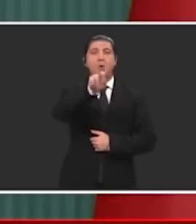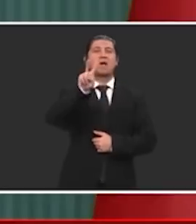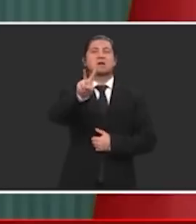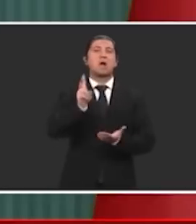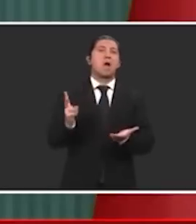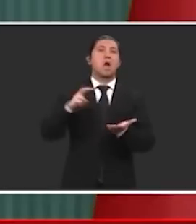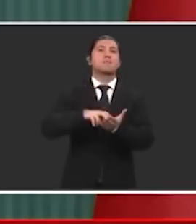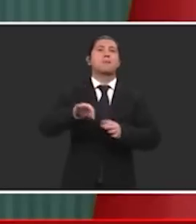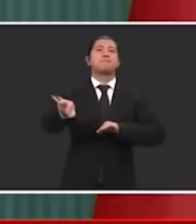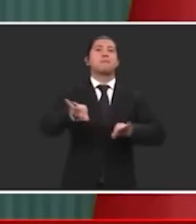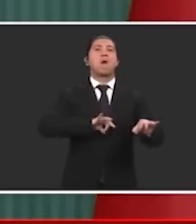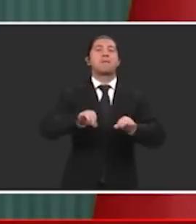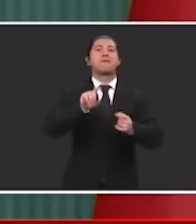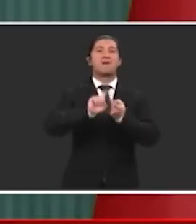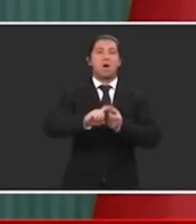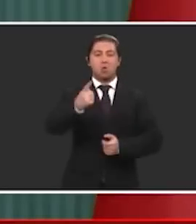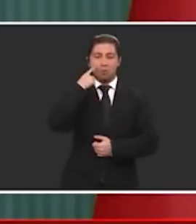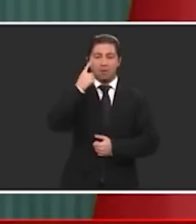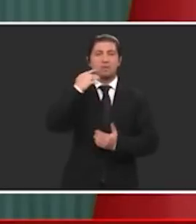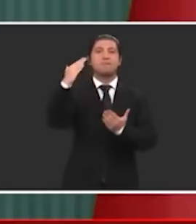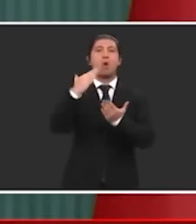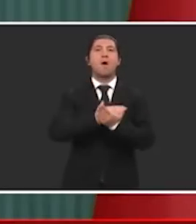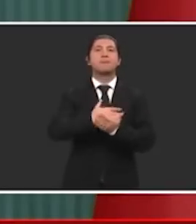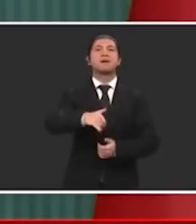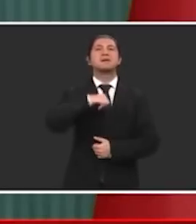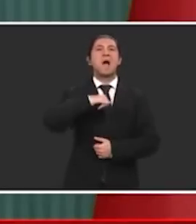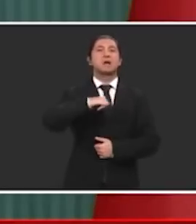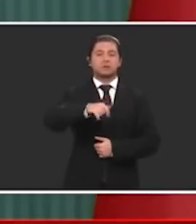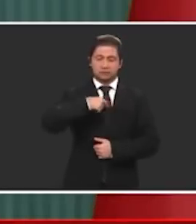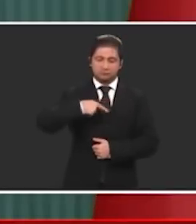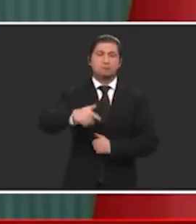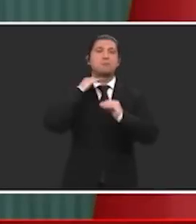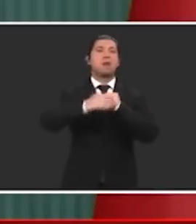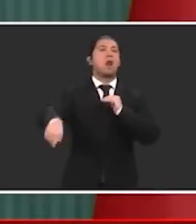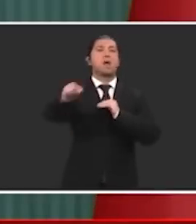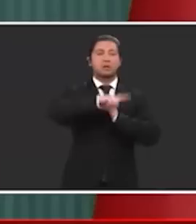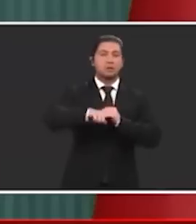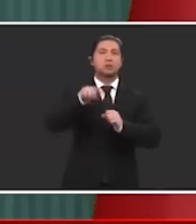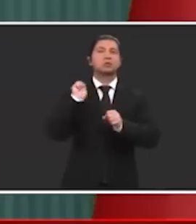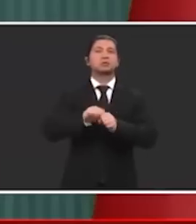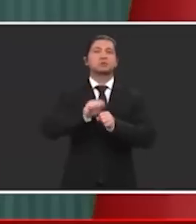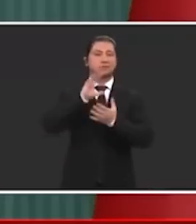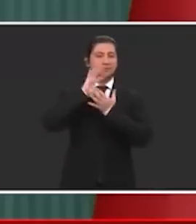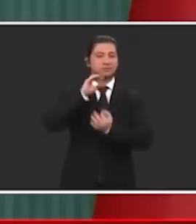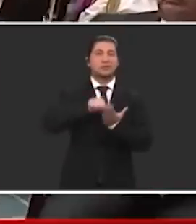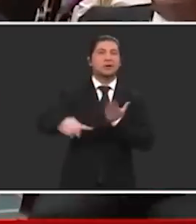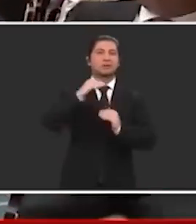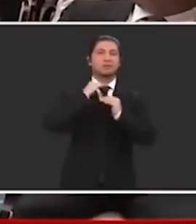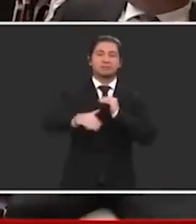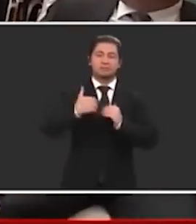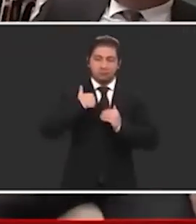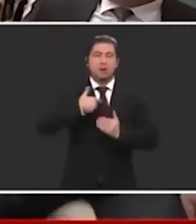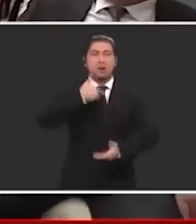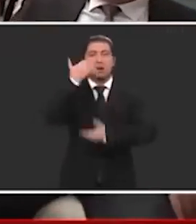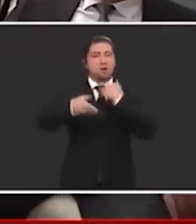kalkınma planını ve hükümet programını yakında milletimizin ve iş dünyamızın takdirine